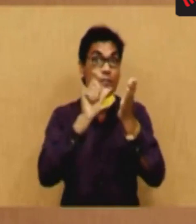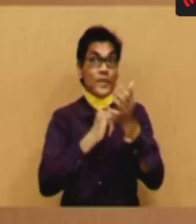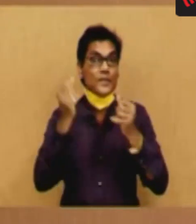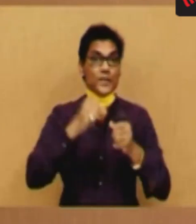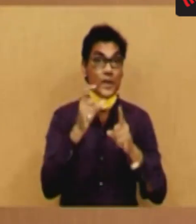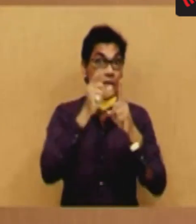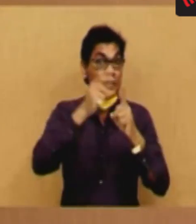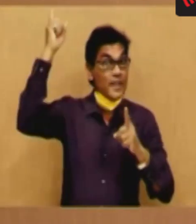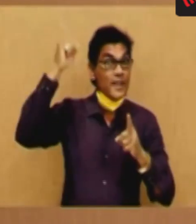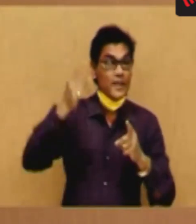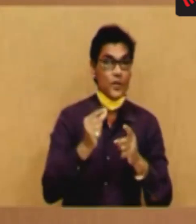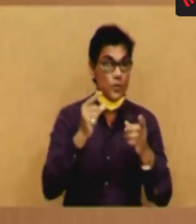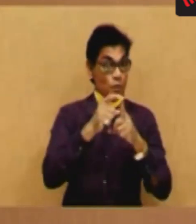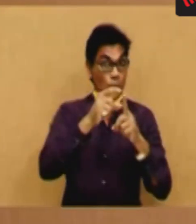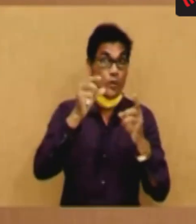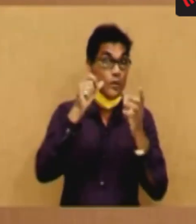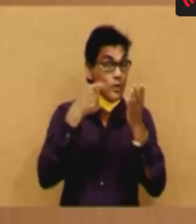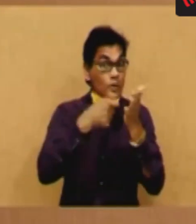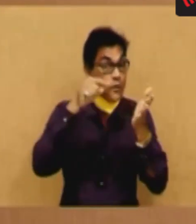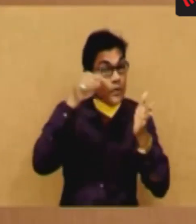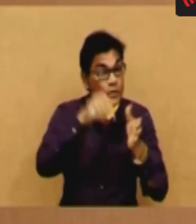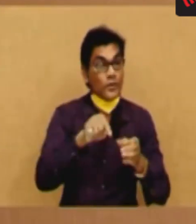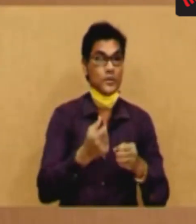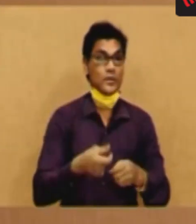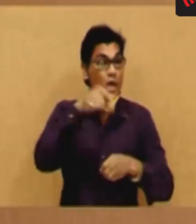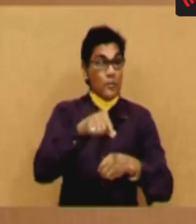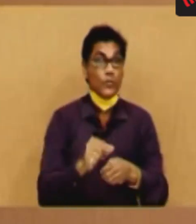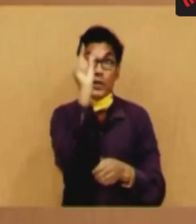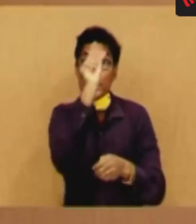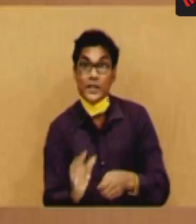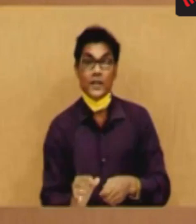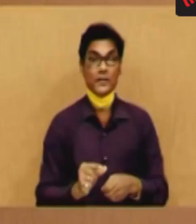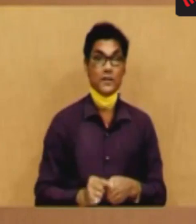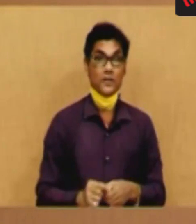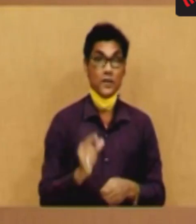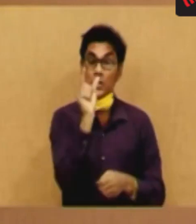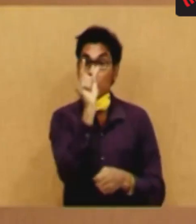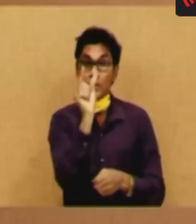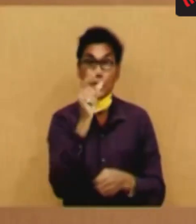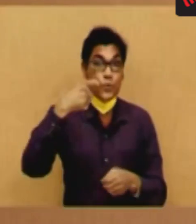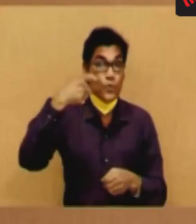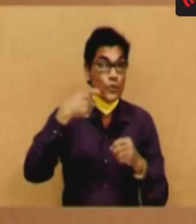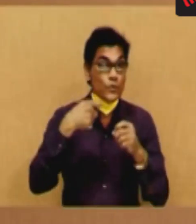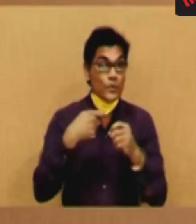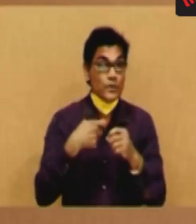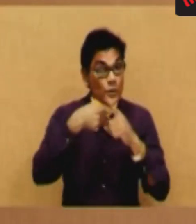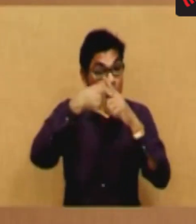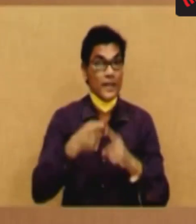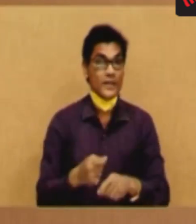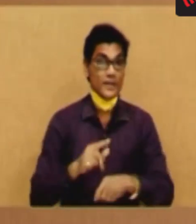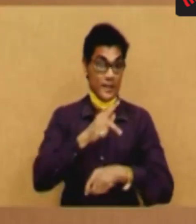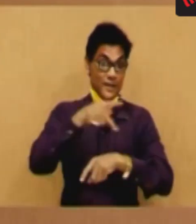दिल्ली विश्वविद्यालय रु डॉक्टरेट करिसंती, तापरे इटली ठु आरंभ करी